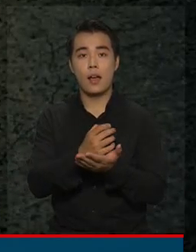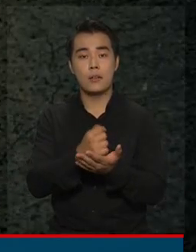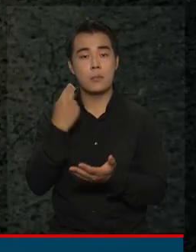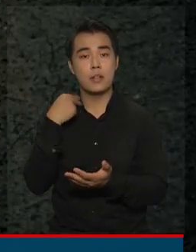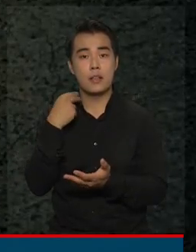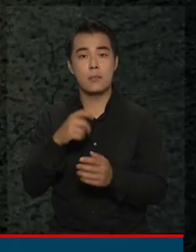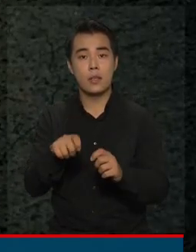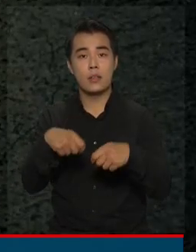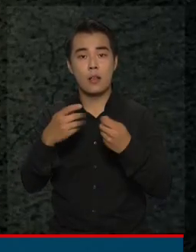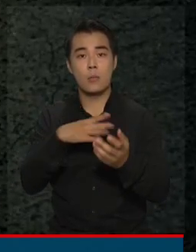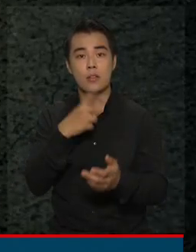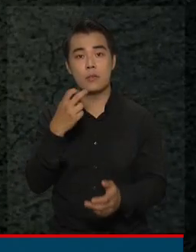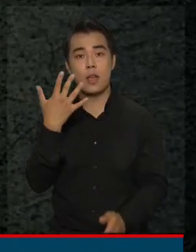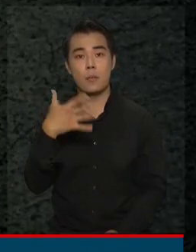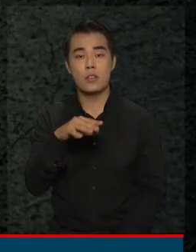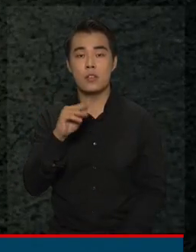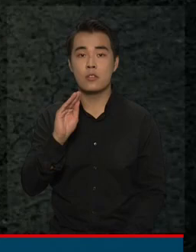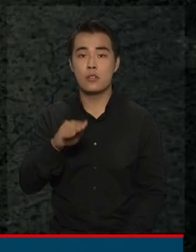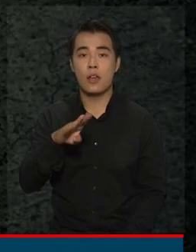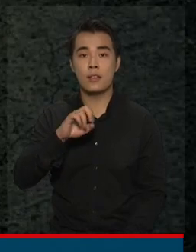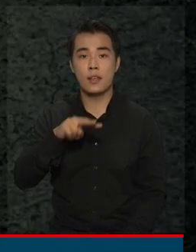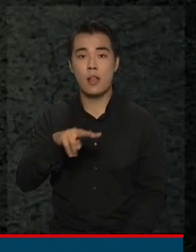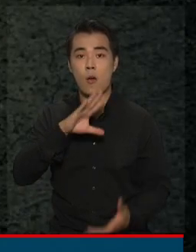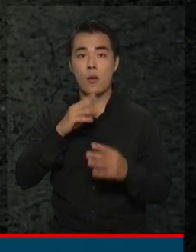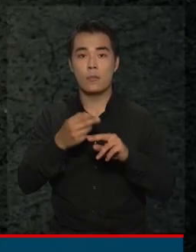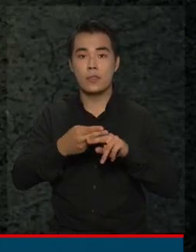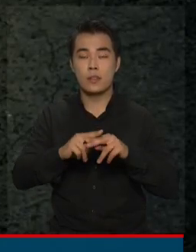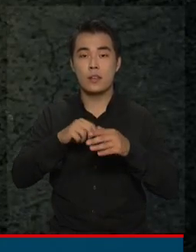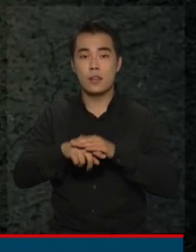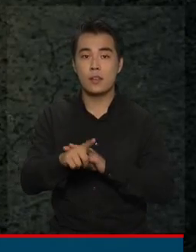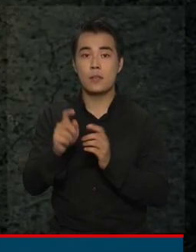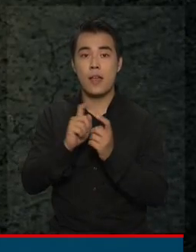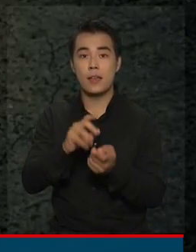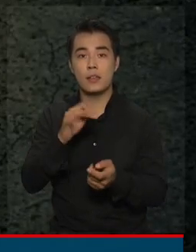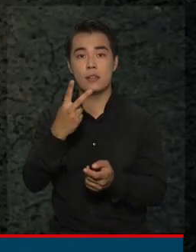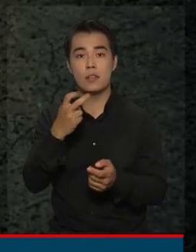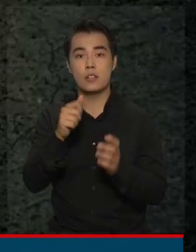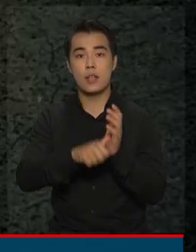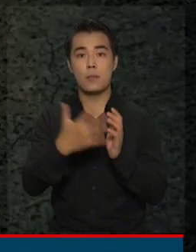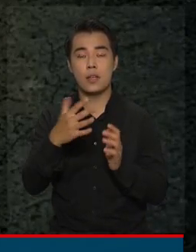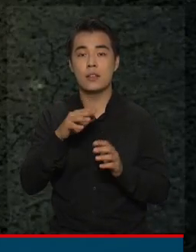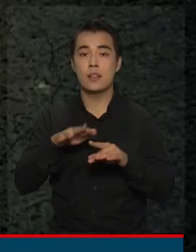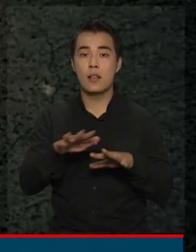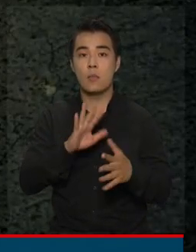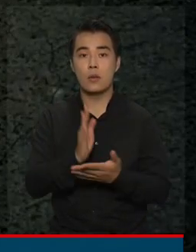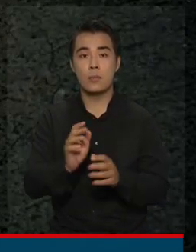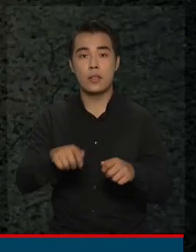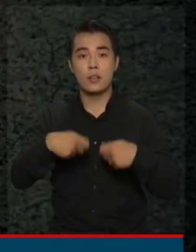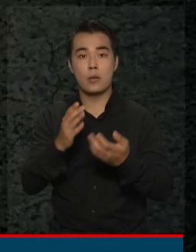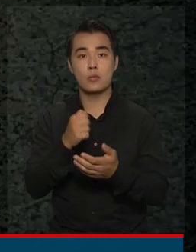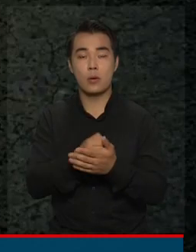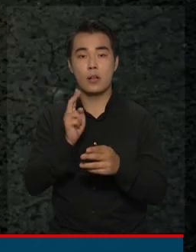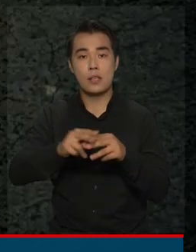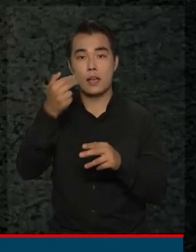уже переданы более 250 000 дел репрессированных. Еще 265 000 дел передадут до конца этого